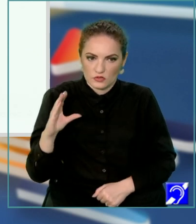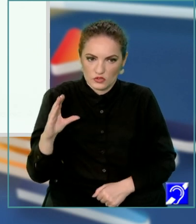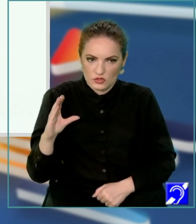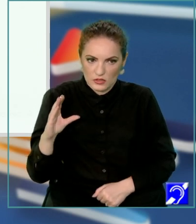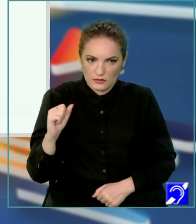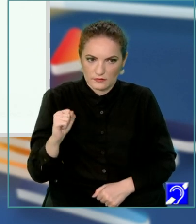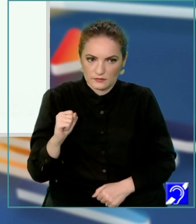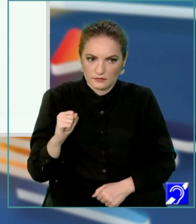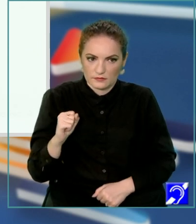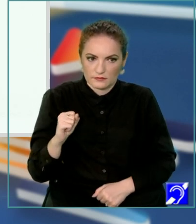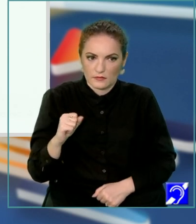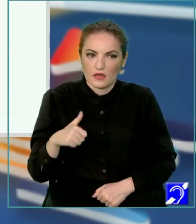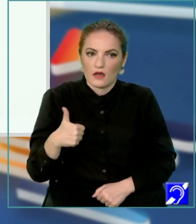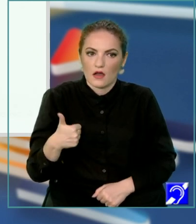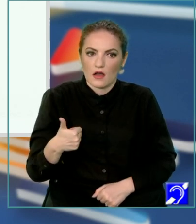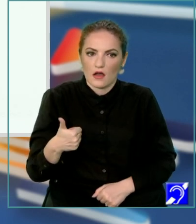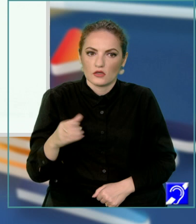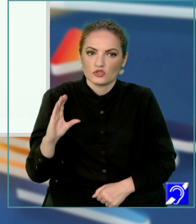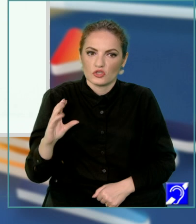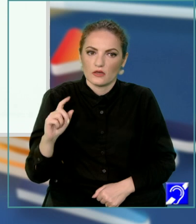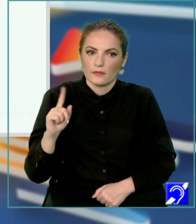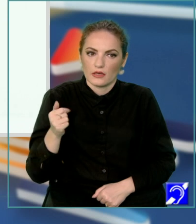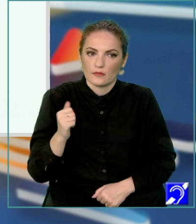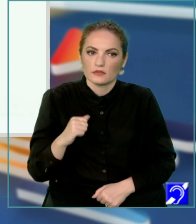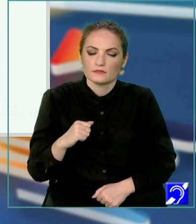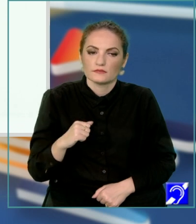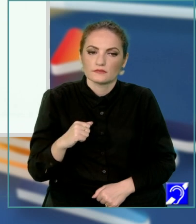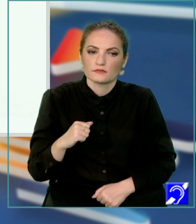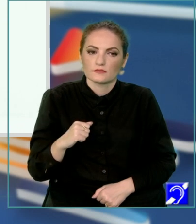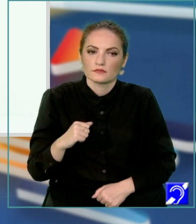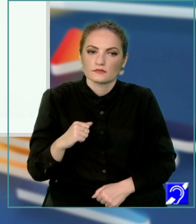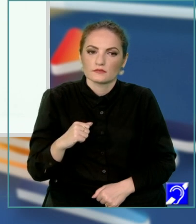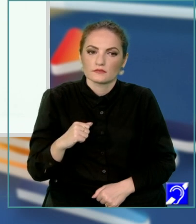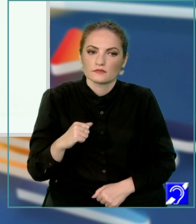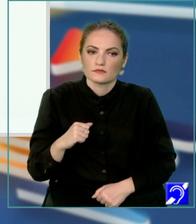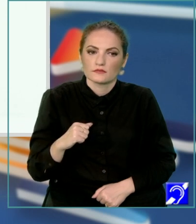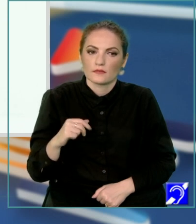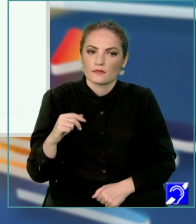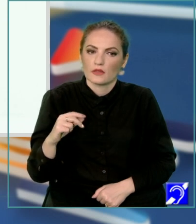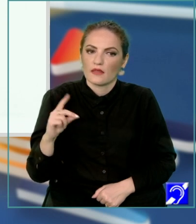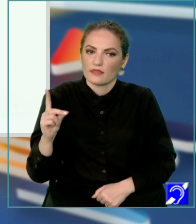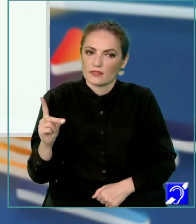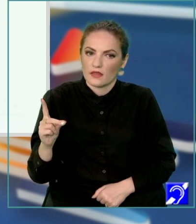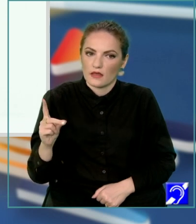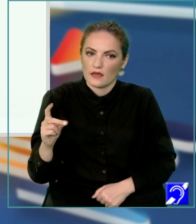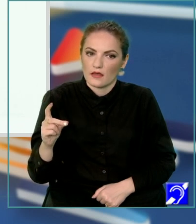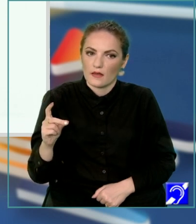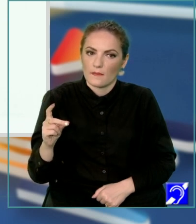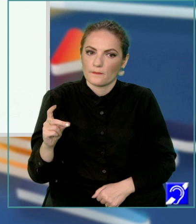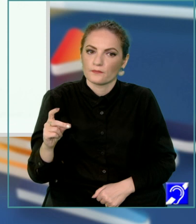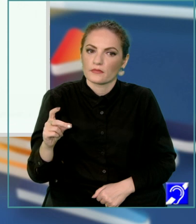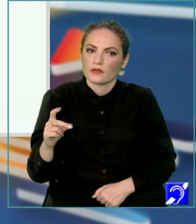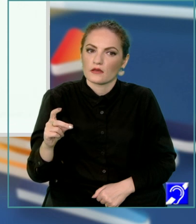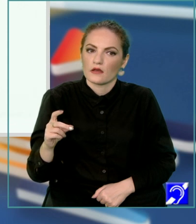a c prim pfai de B prim sunt cele